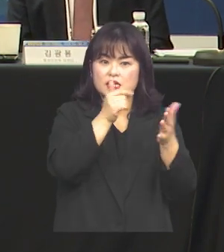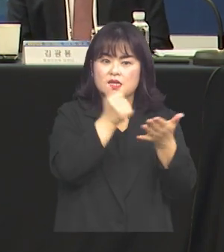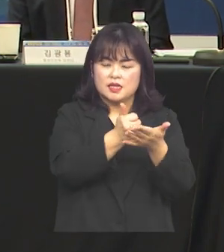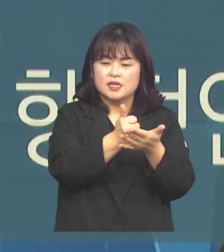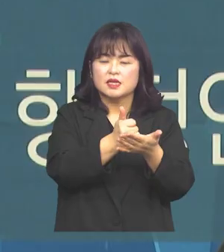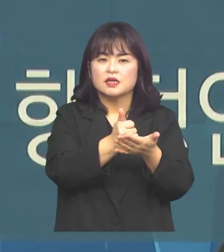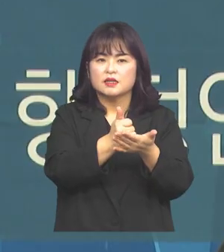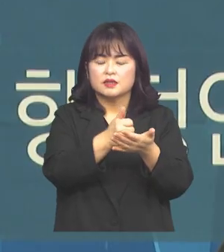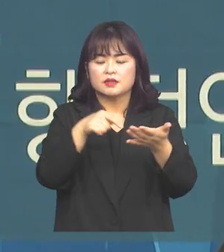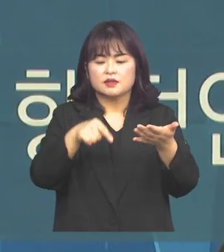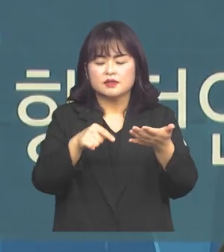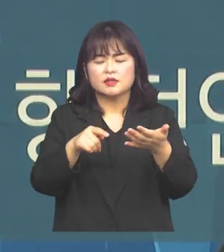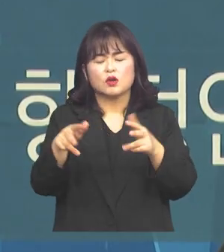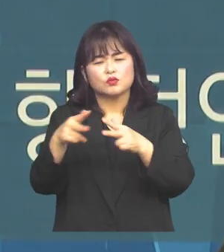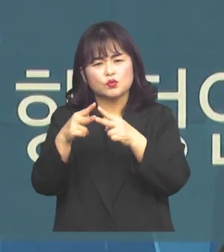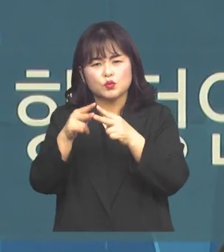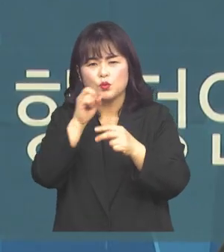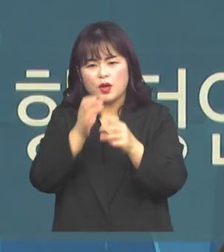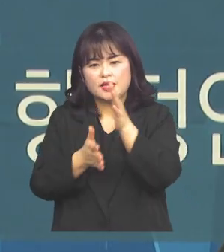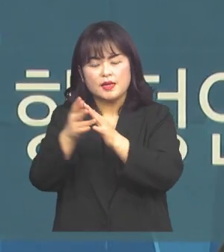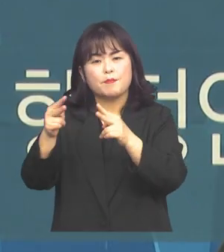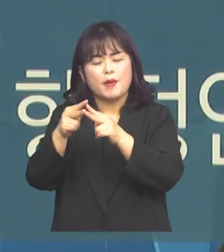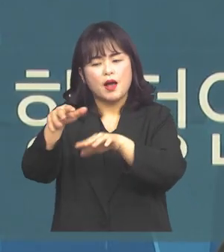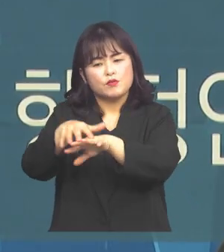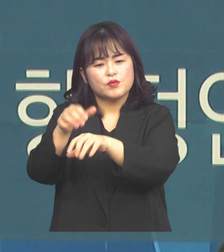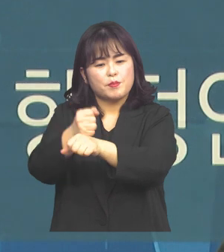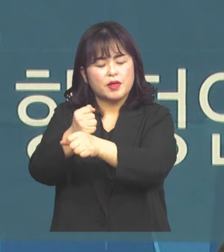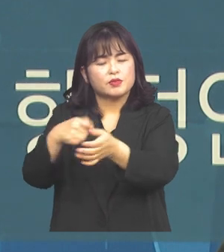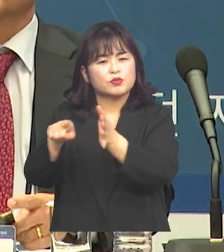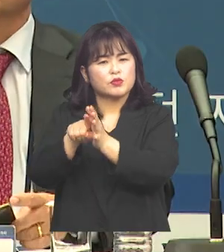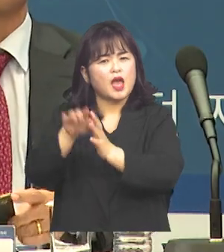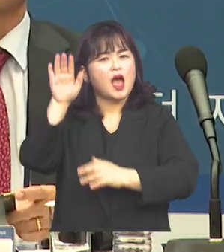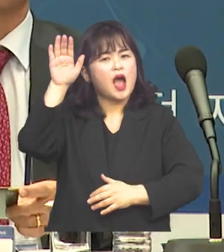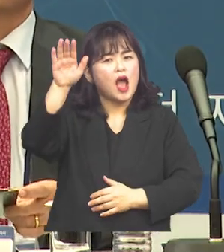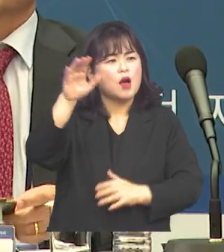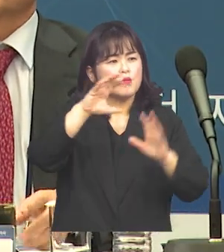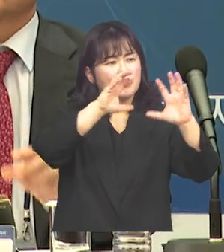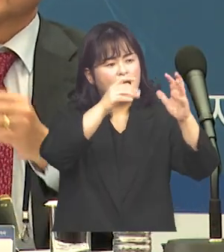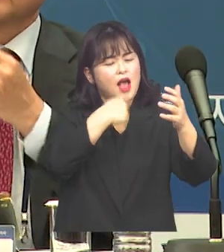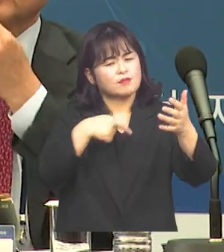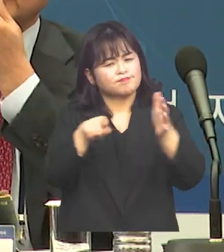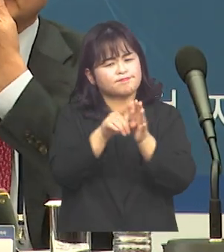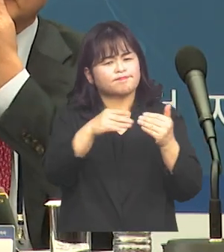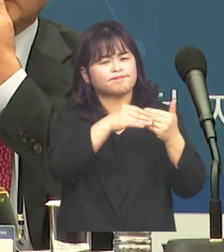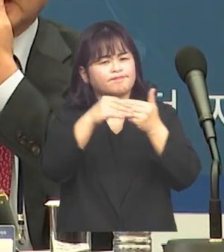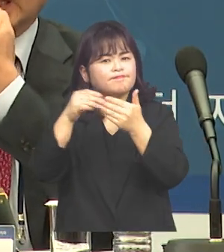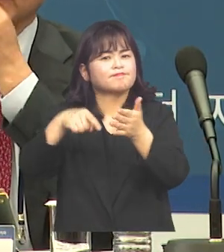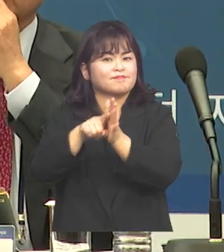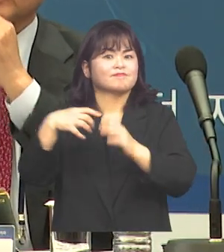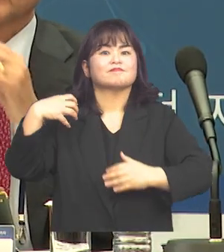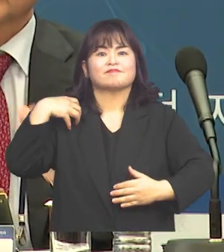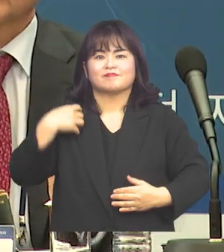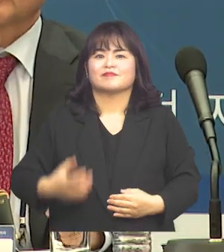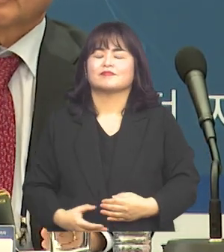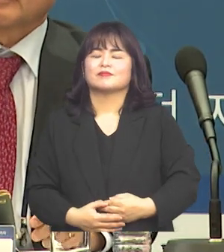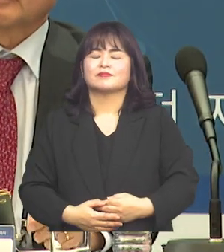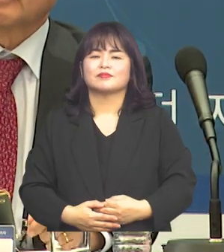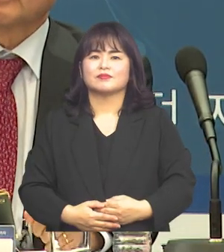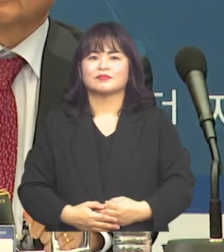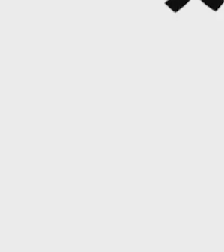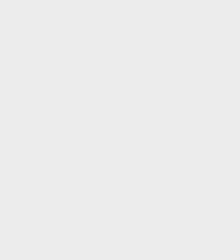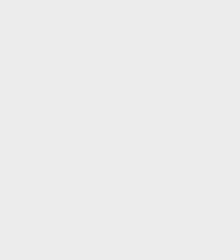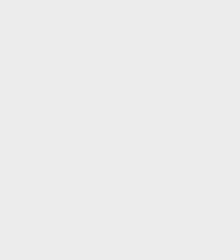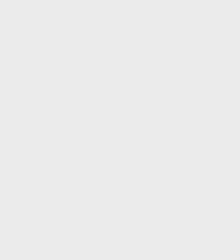용인을 글로벌 반도체 중심지로 자리매김시켜 대한민국 경제의 미래를 견인할 것이라고 강조했습니다.